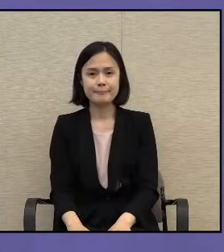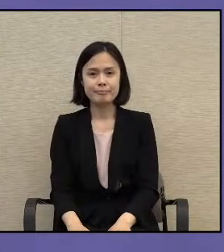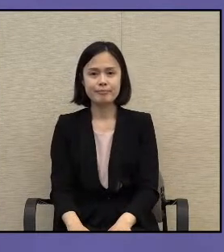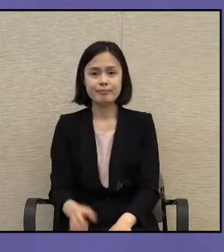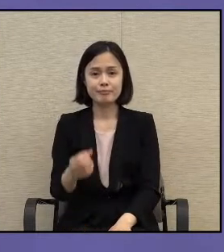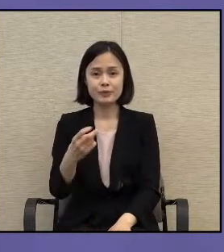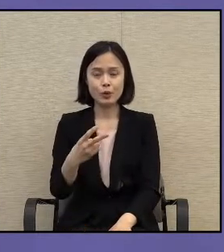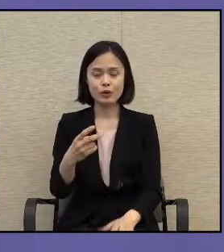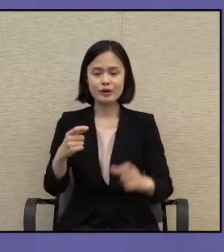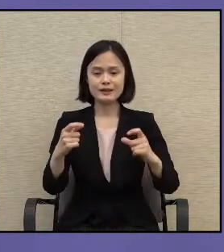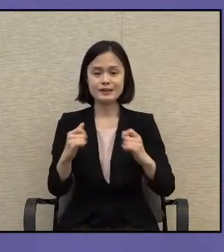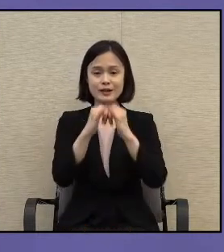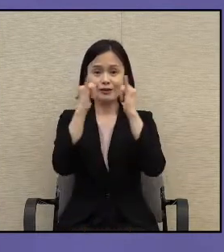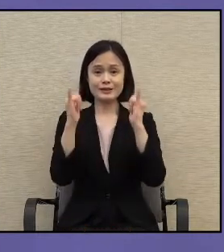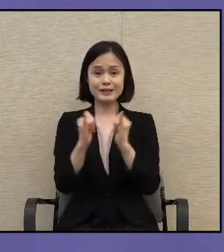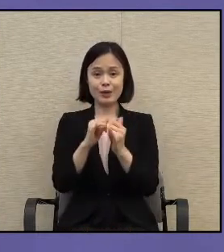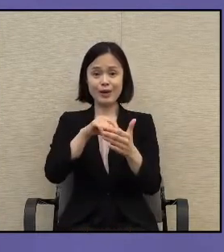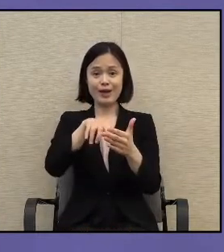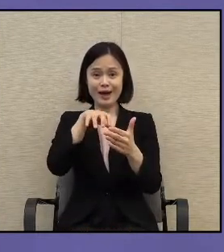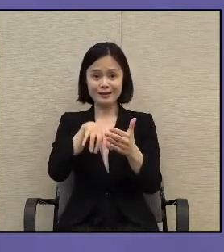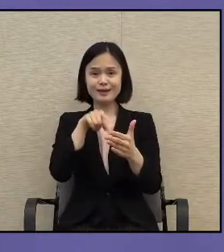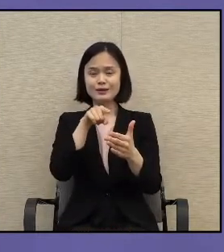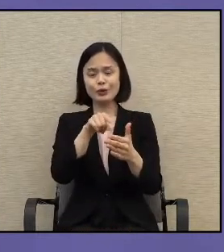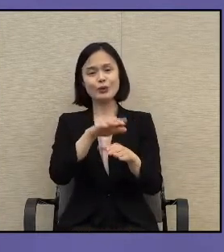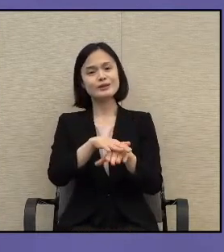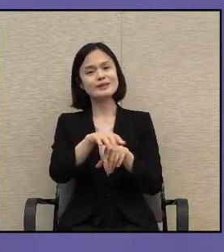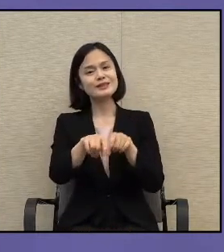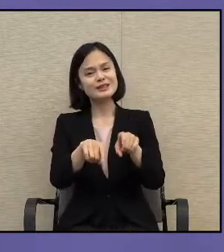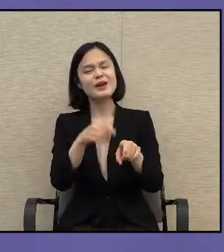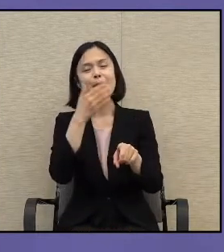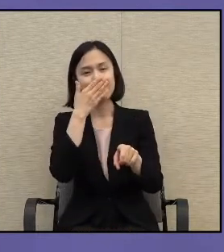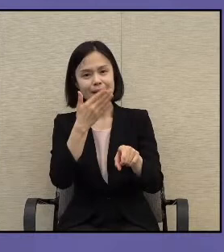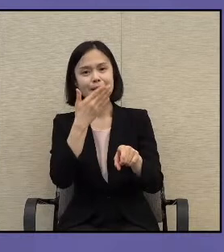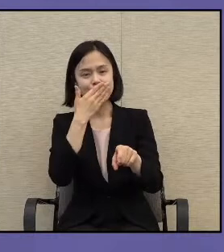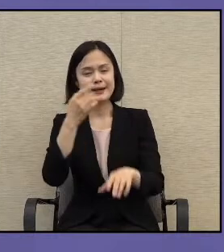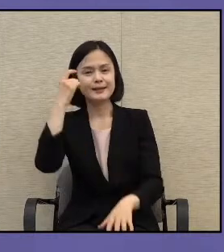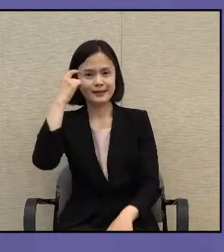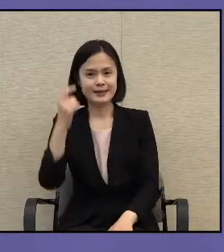수 있는 부분들이라고 생각을 합니다. 그리고 이제 피어 서포트